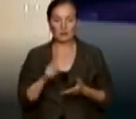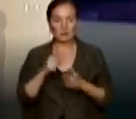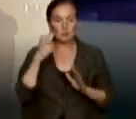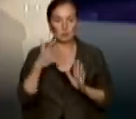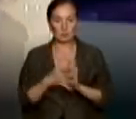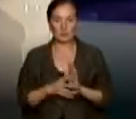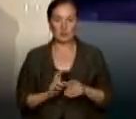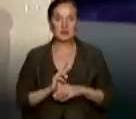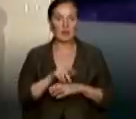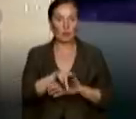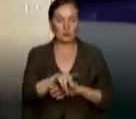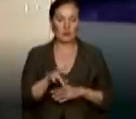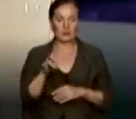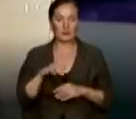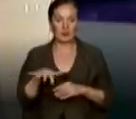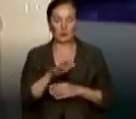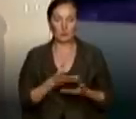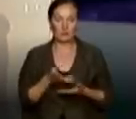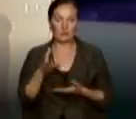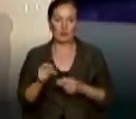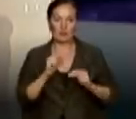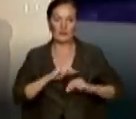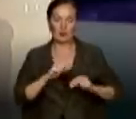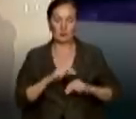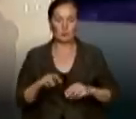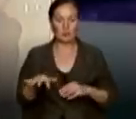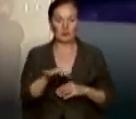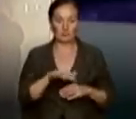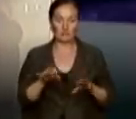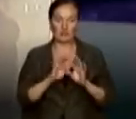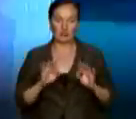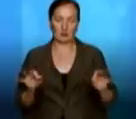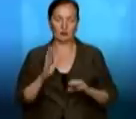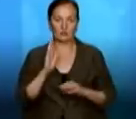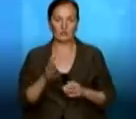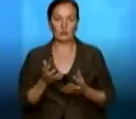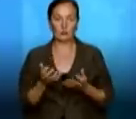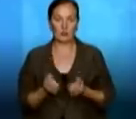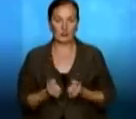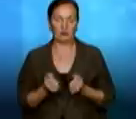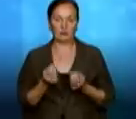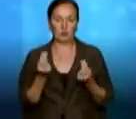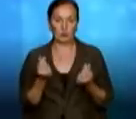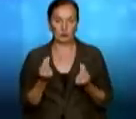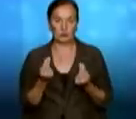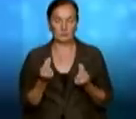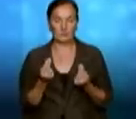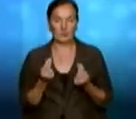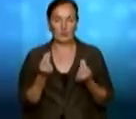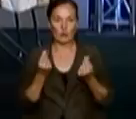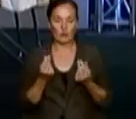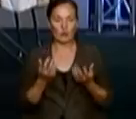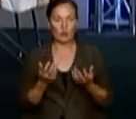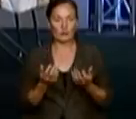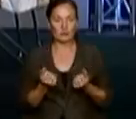на територію, вони платять. Якщо вони працюють на цій території, прекрасно, вони будуть отримувати кошти. Від цього будуть кошти отримувати ваша ОТГ,